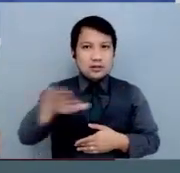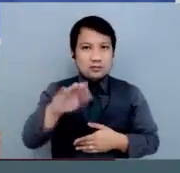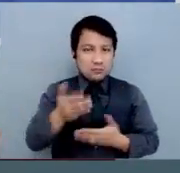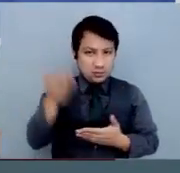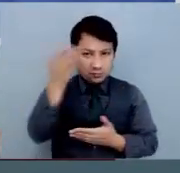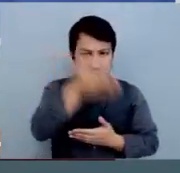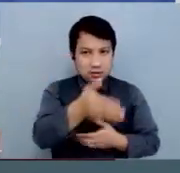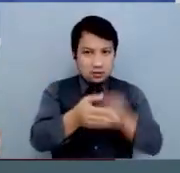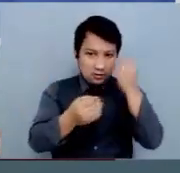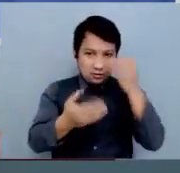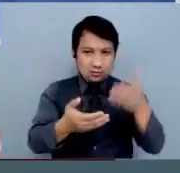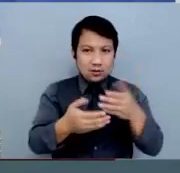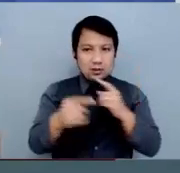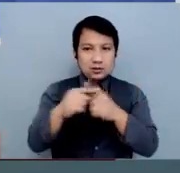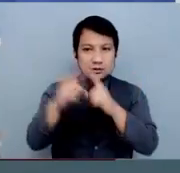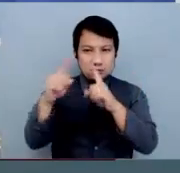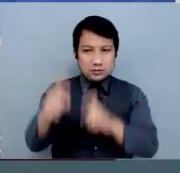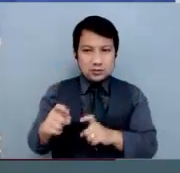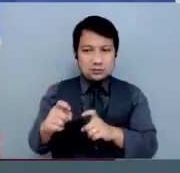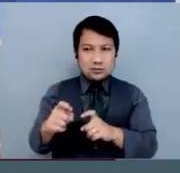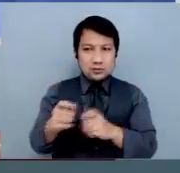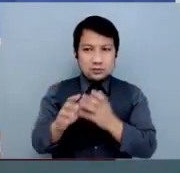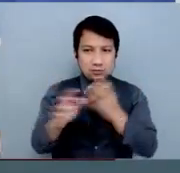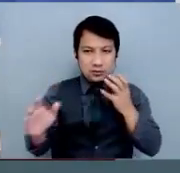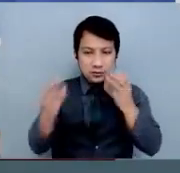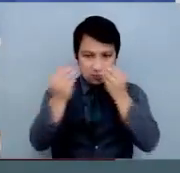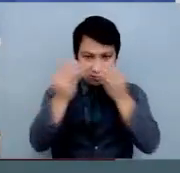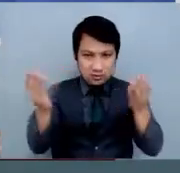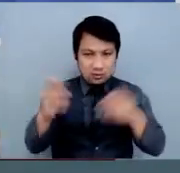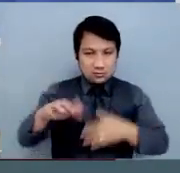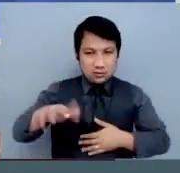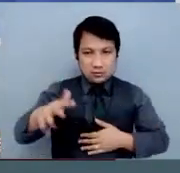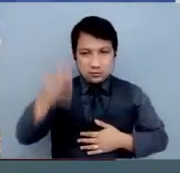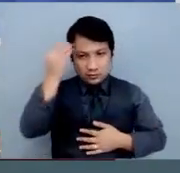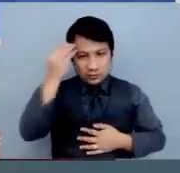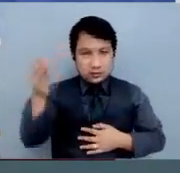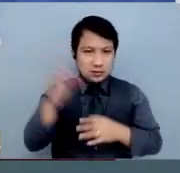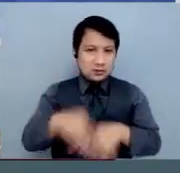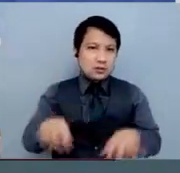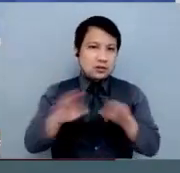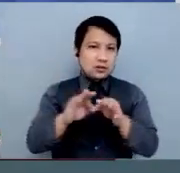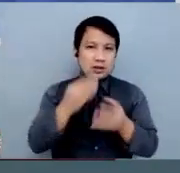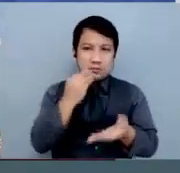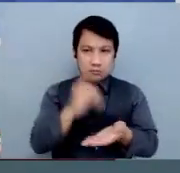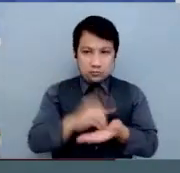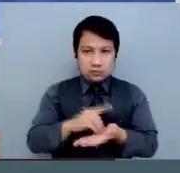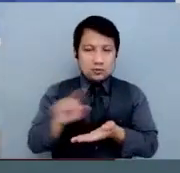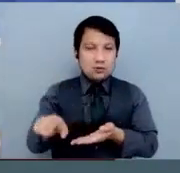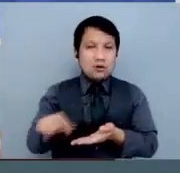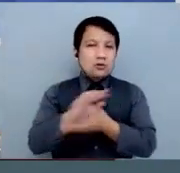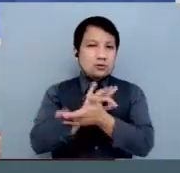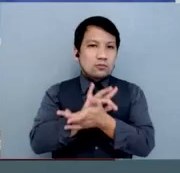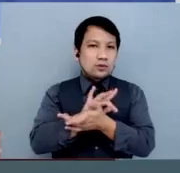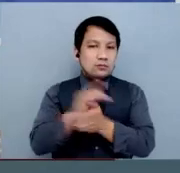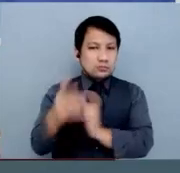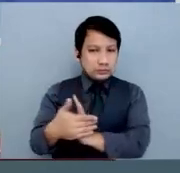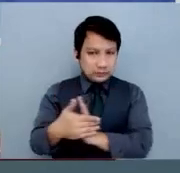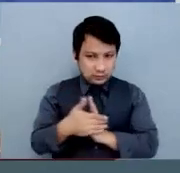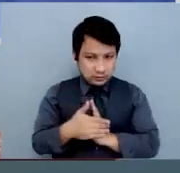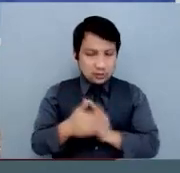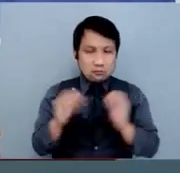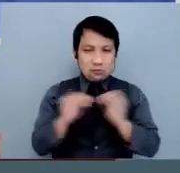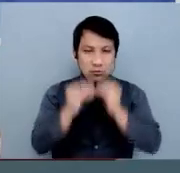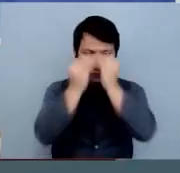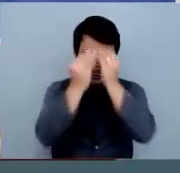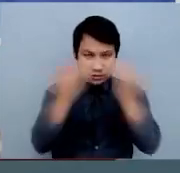mga testing centers para pipila just because of that mild symptoms na kailangan mong i-document kung COVID. You need to isolate, and then you